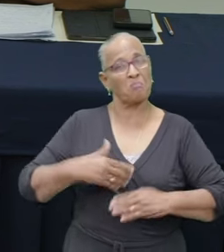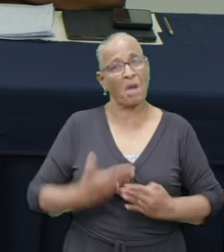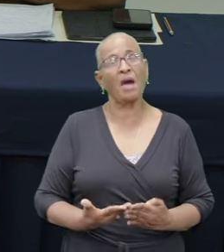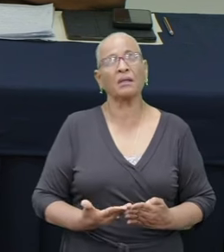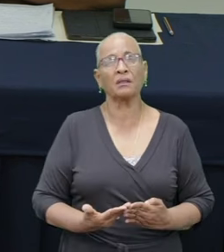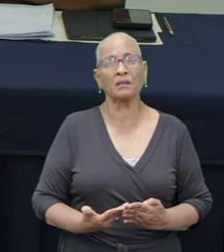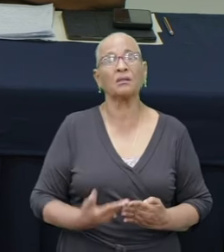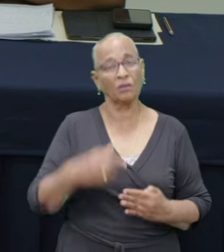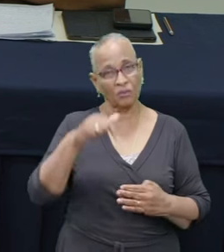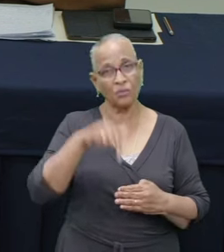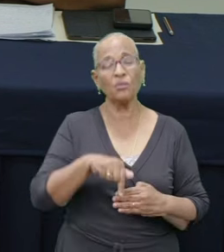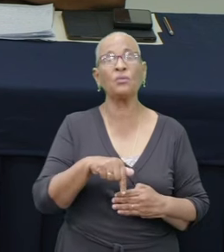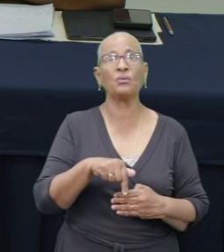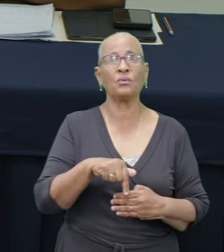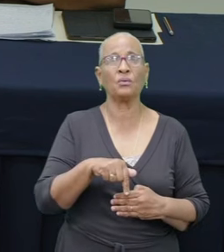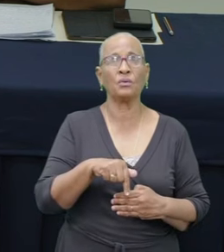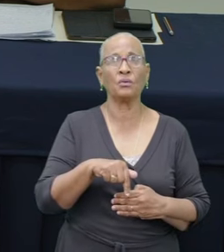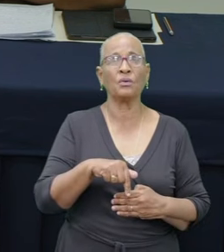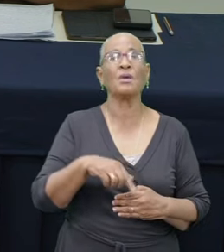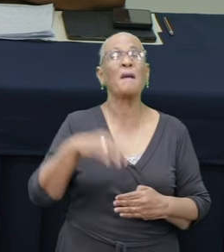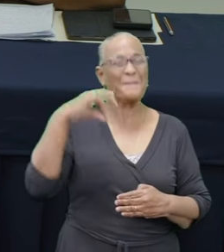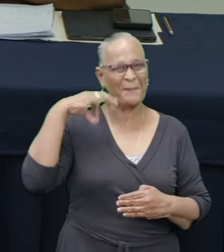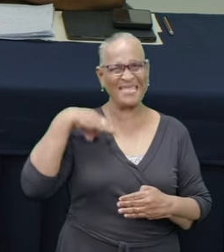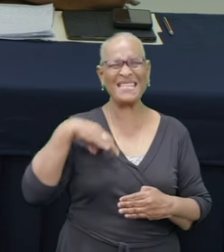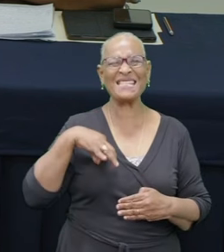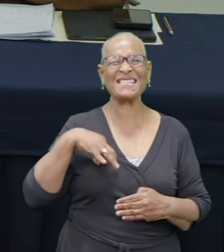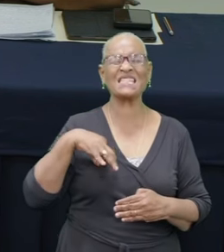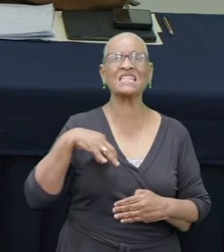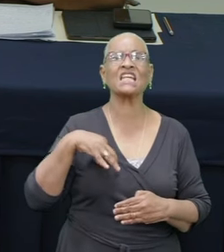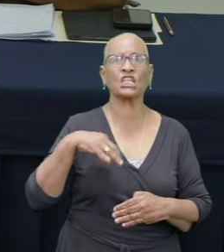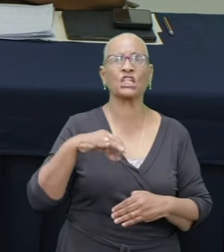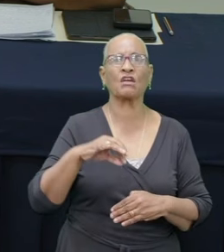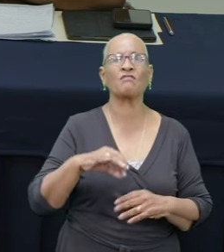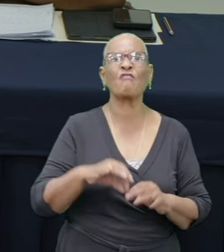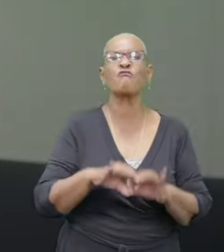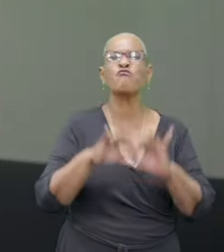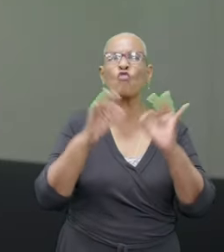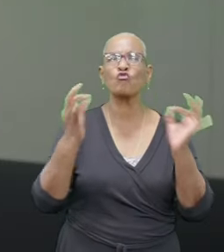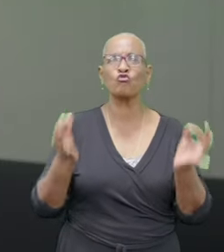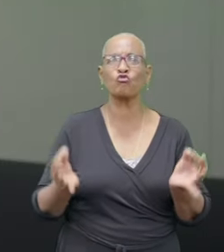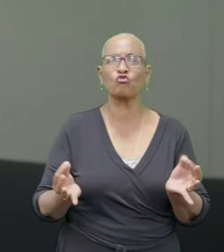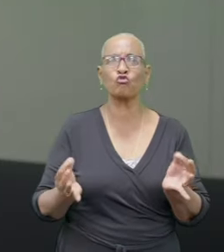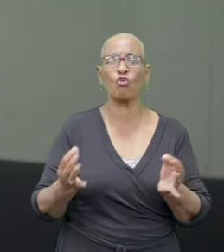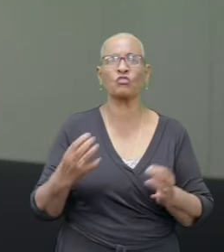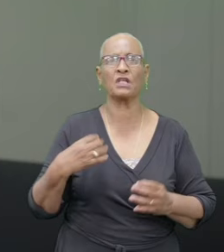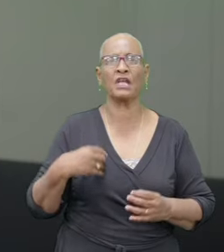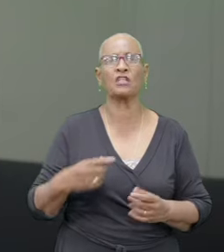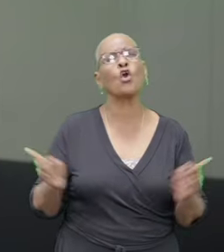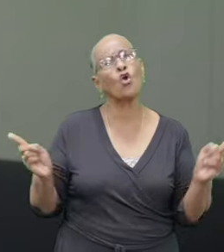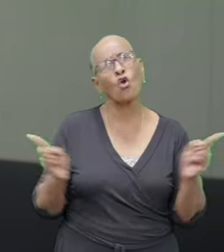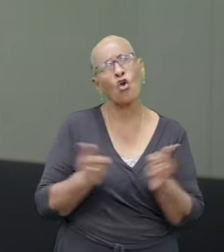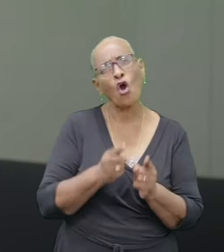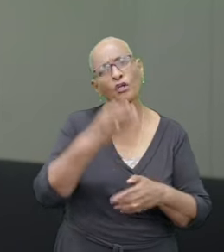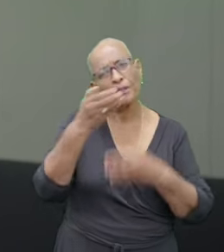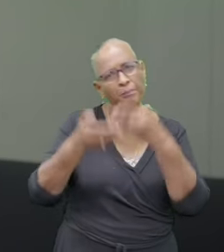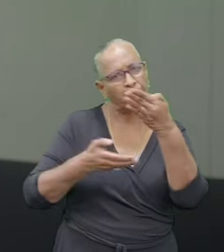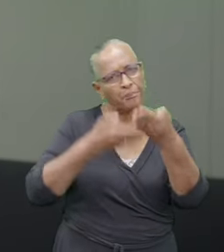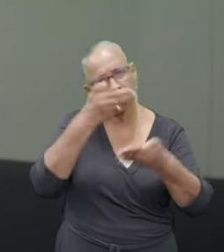Maar we gaan nu de minister van Volksgezondheid de gelegenheid geven om een korte presentatie te